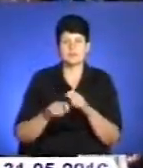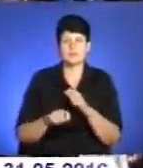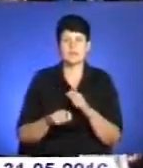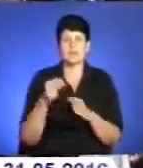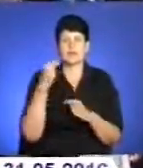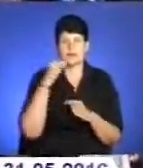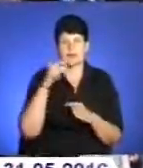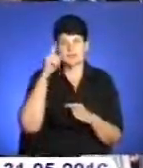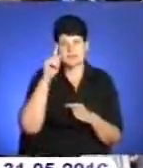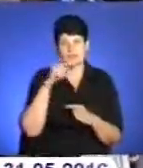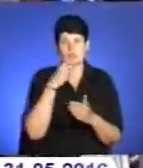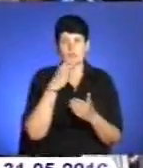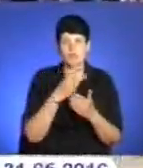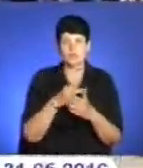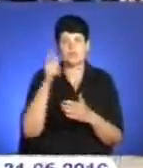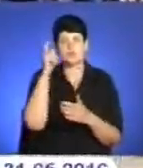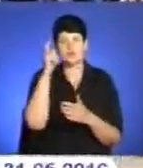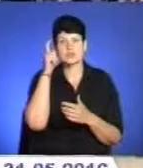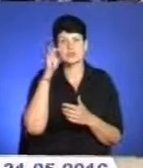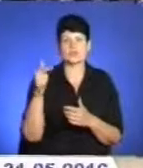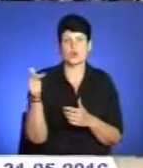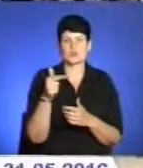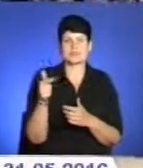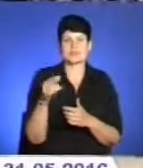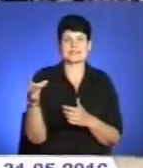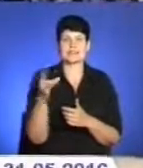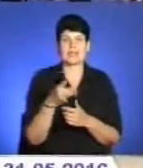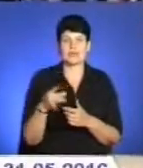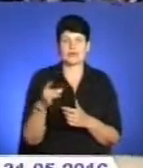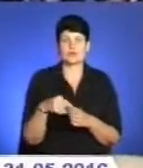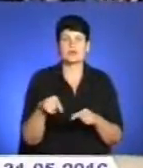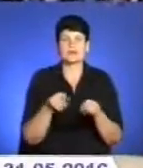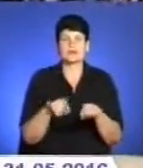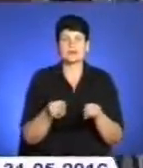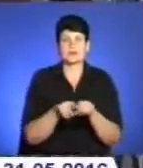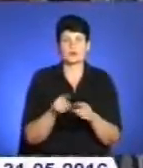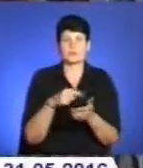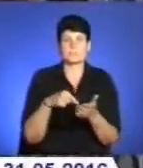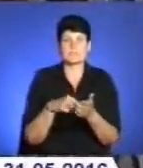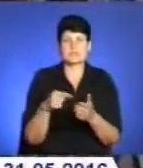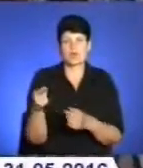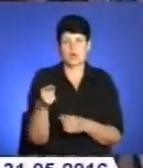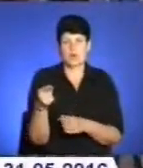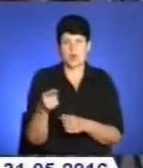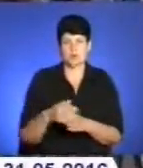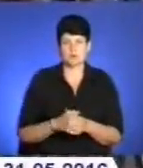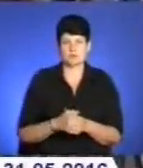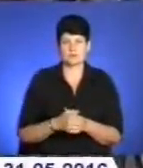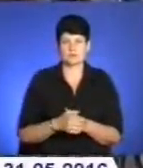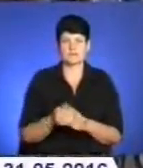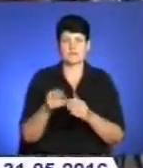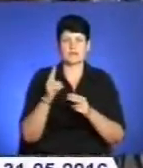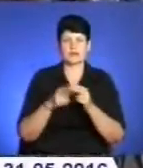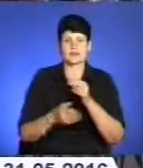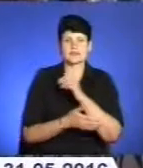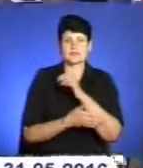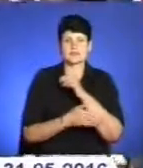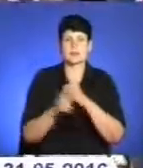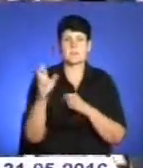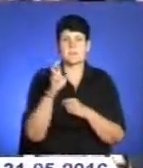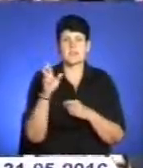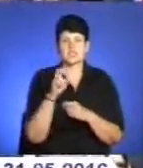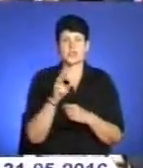бажанні матимуть можливість повторно підтвердити свої знання, подавши апеляцію. Загалом, за результатами державної